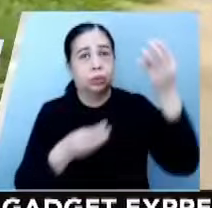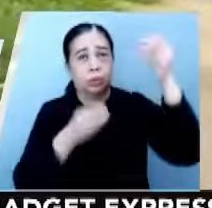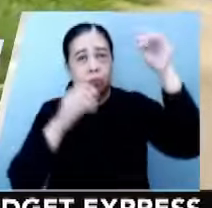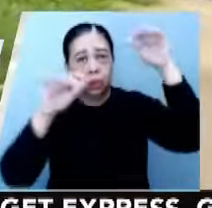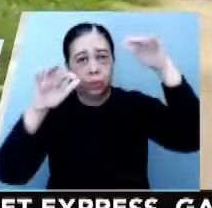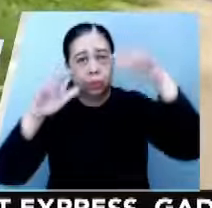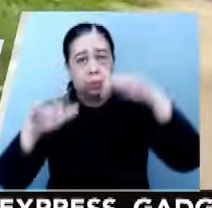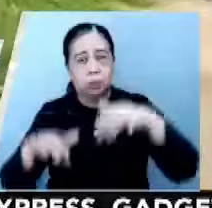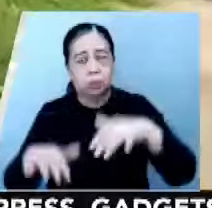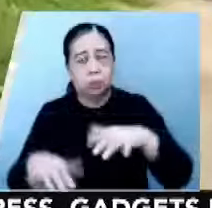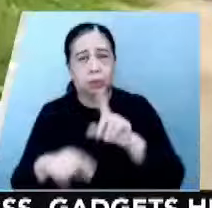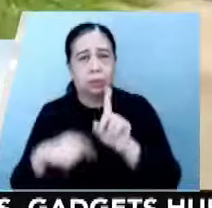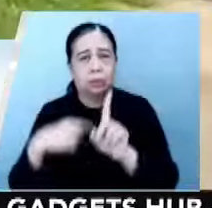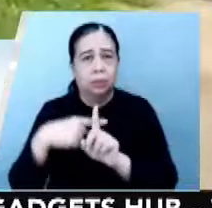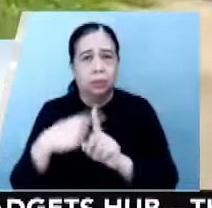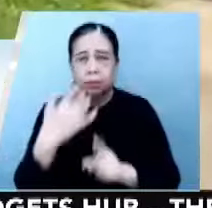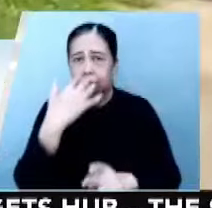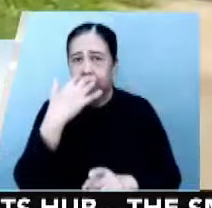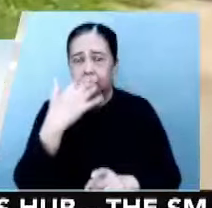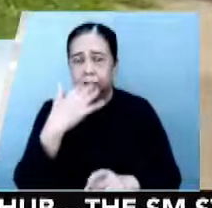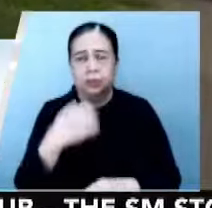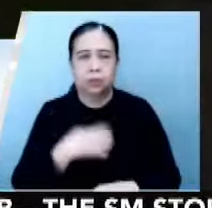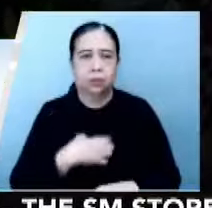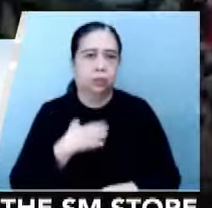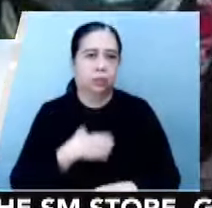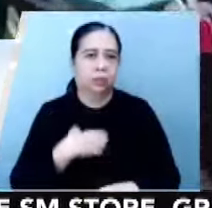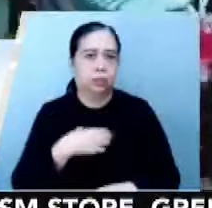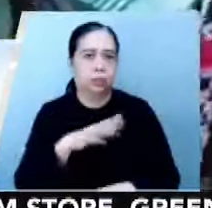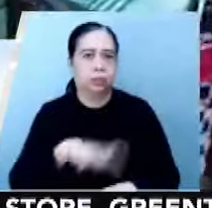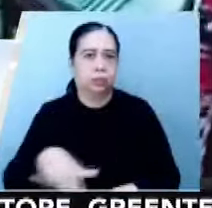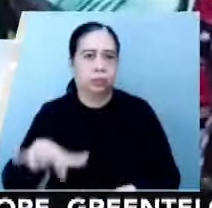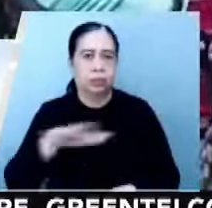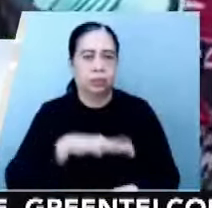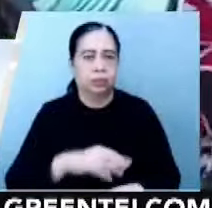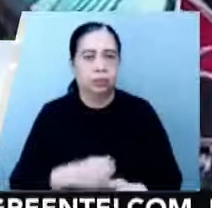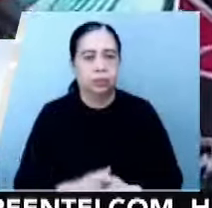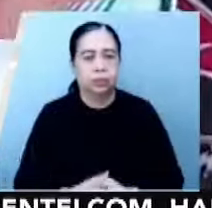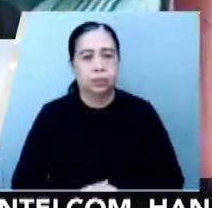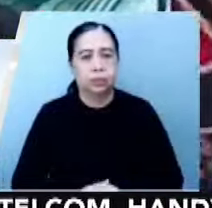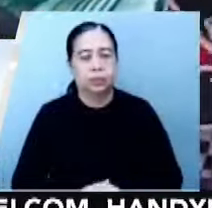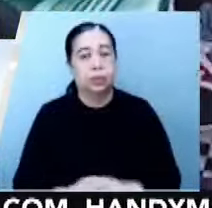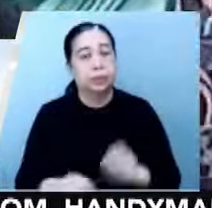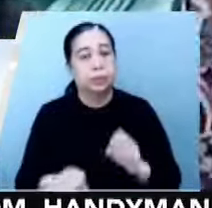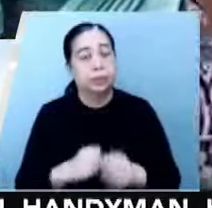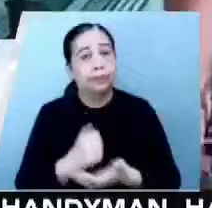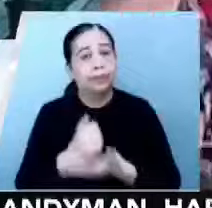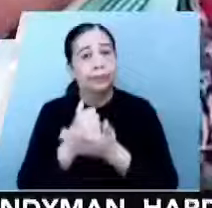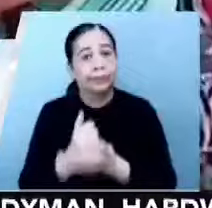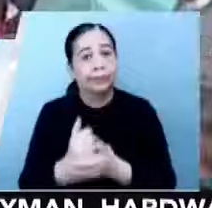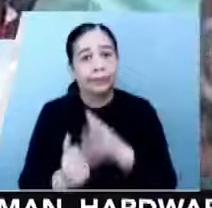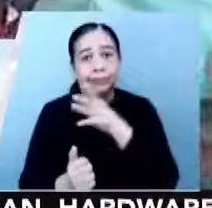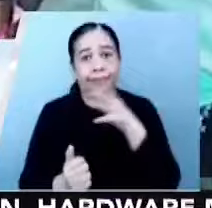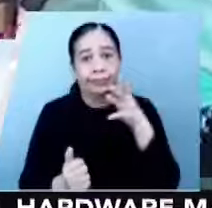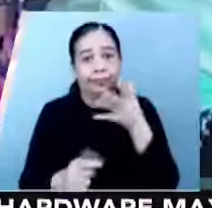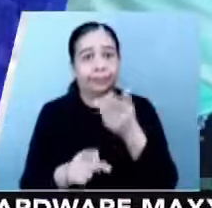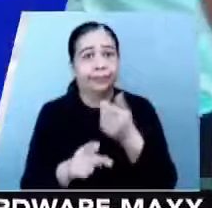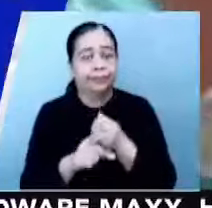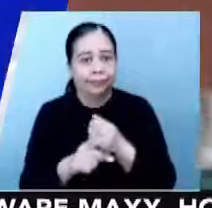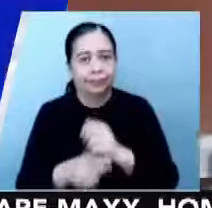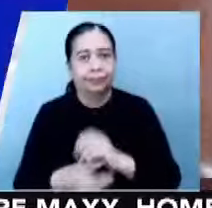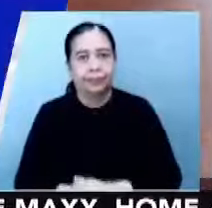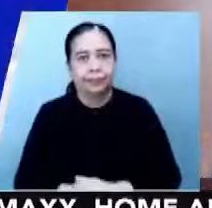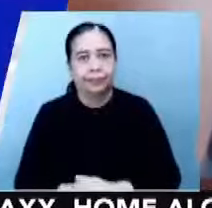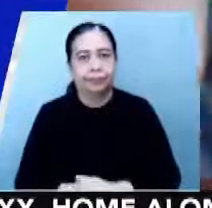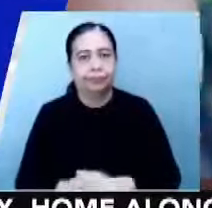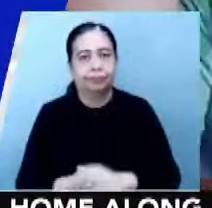amoy. Yun ang reklamo ng mga tauhan dito. Kaya bilang tulong sa mga magsasakang naapektuhan sa pag-alboroto